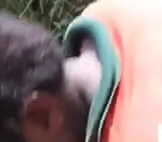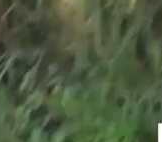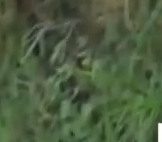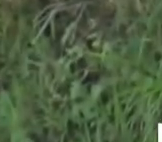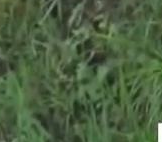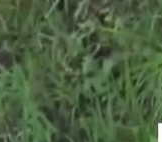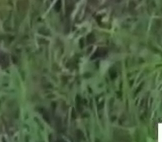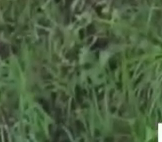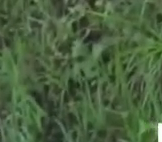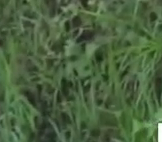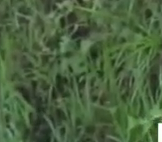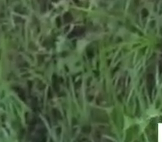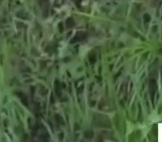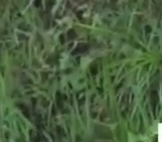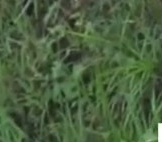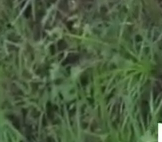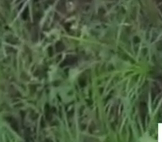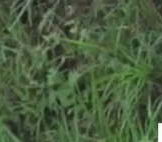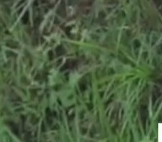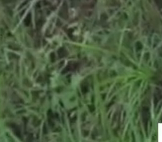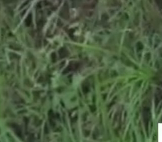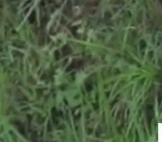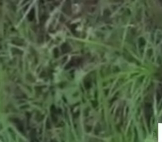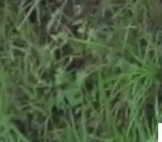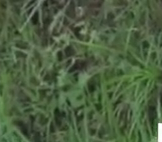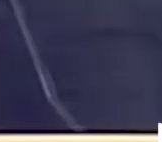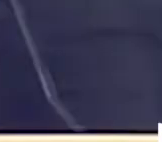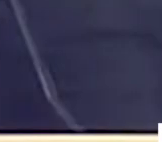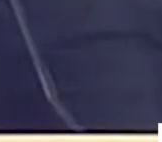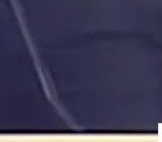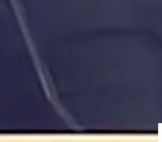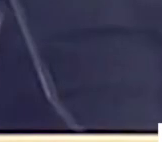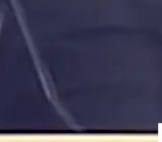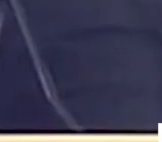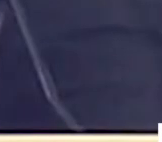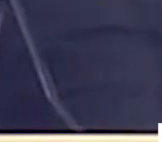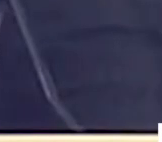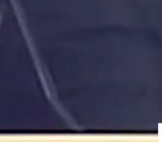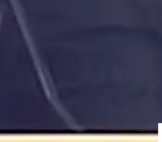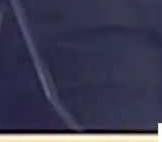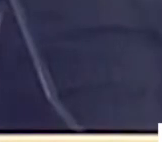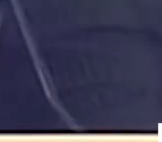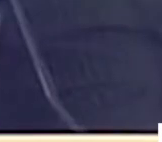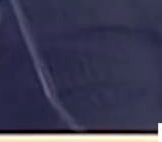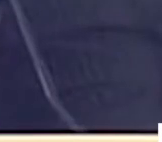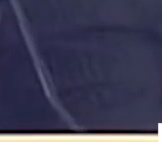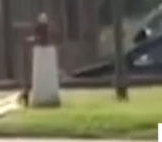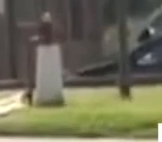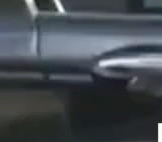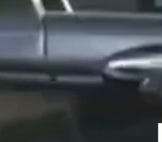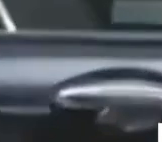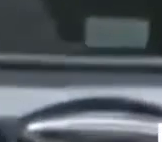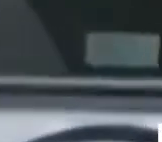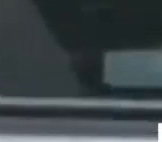musaruro wabo bakaba basaba ko ayo mafaranga yagabanuka. Abahanzi y'u Rwanda Perezida wa Afurika